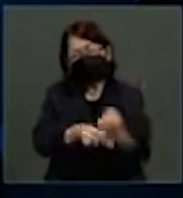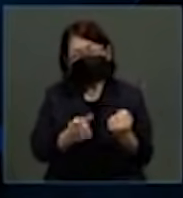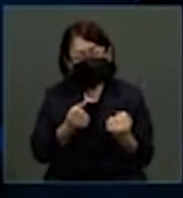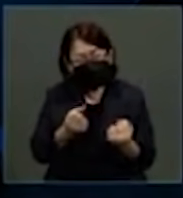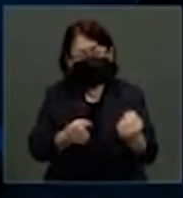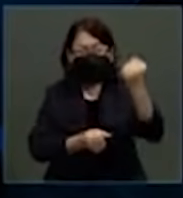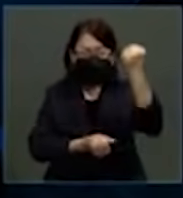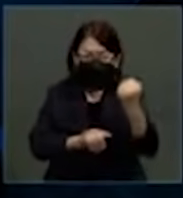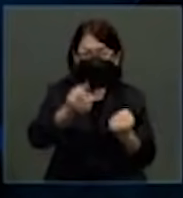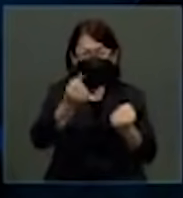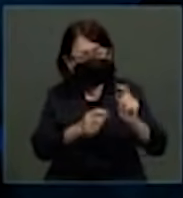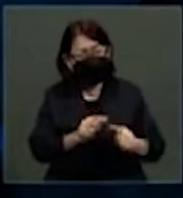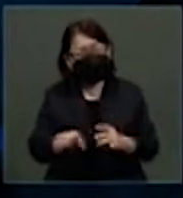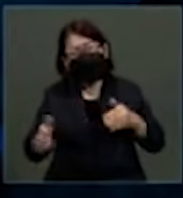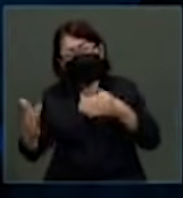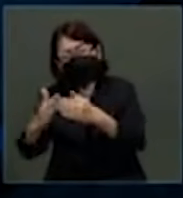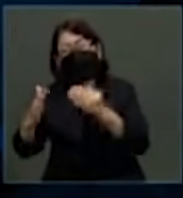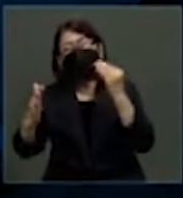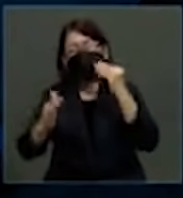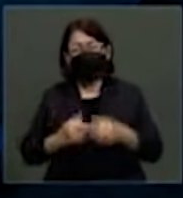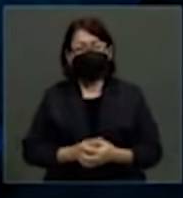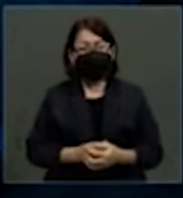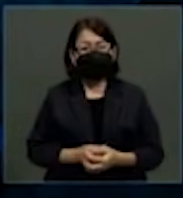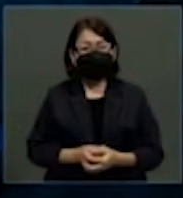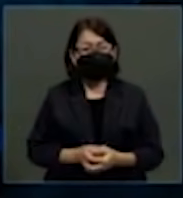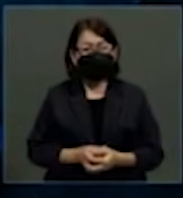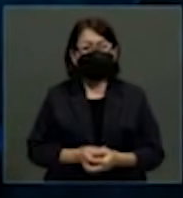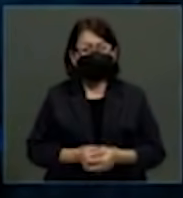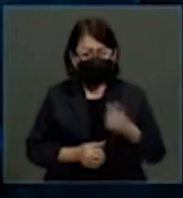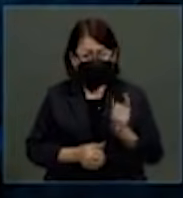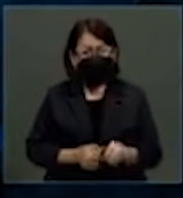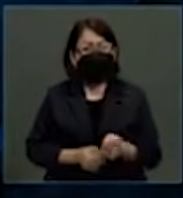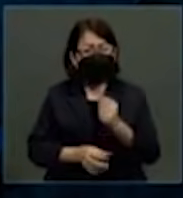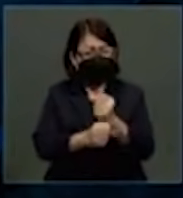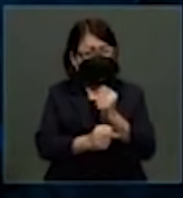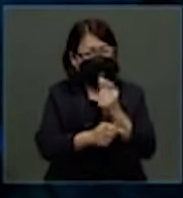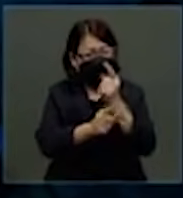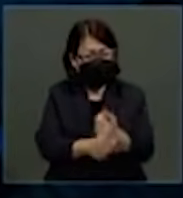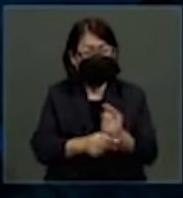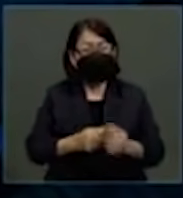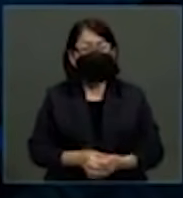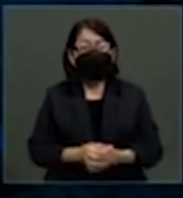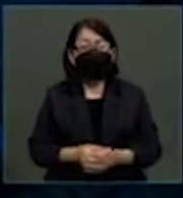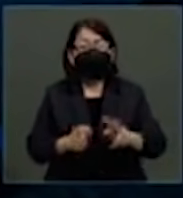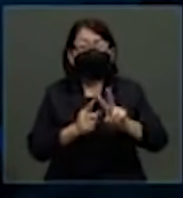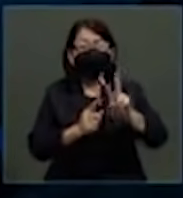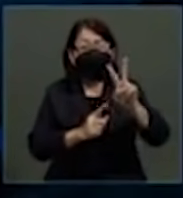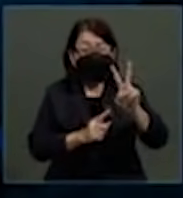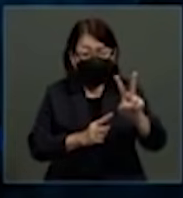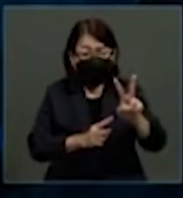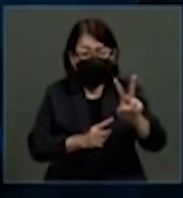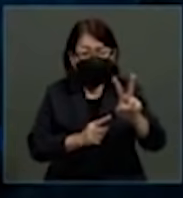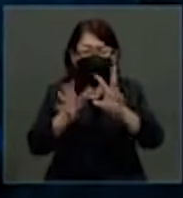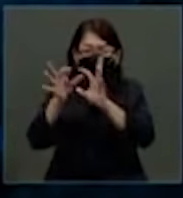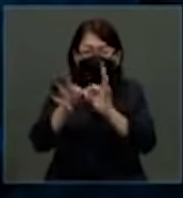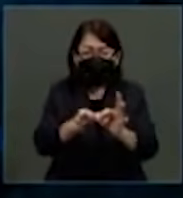ถขนส่งสาธารณะเพื่อที่จะกลับมานะครับกลับบ้านของท่านนะครับโดยให้ดำเนินการเฉพา